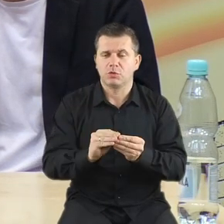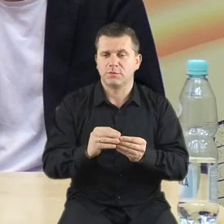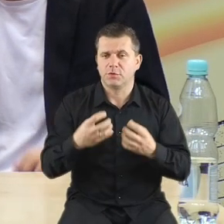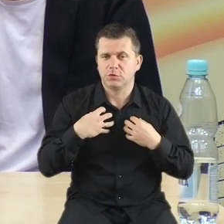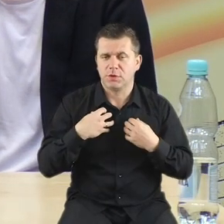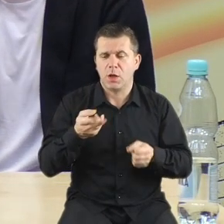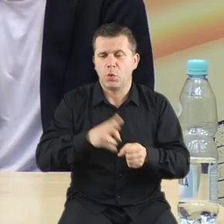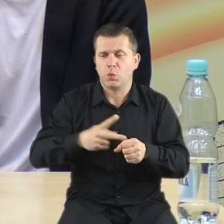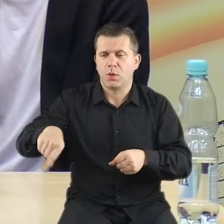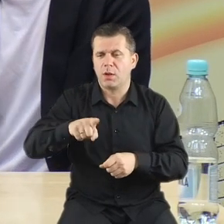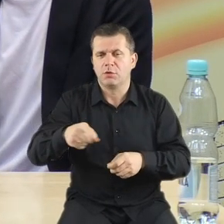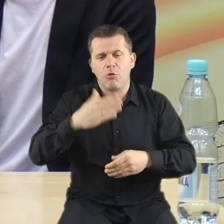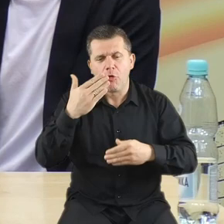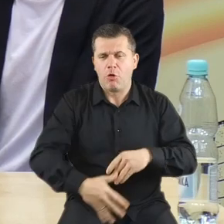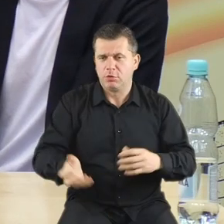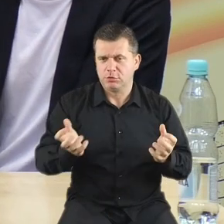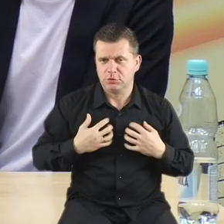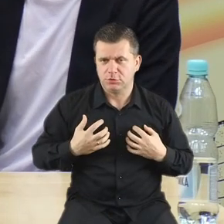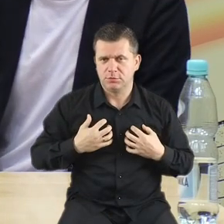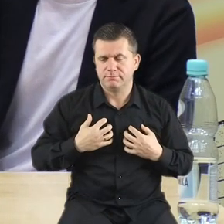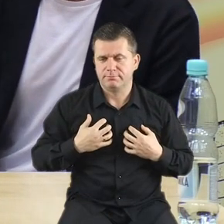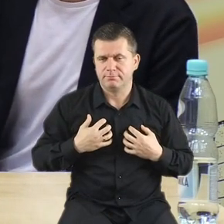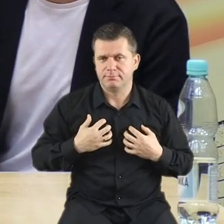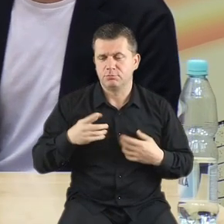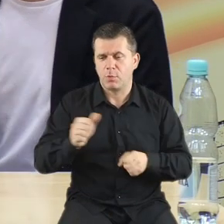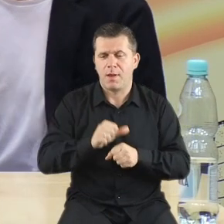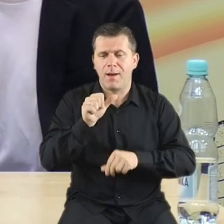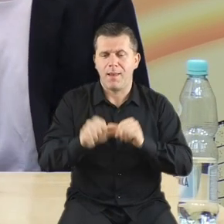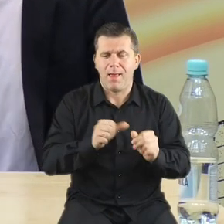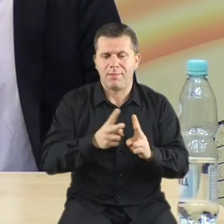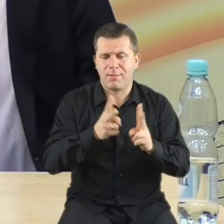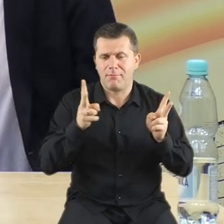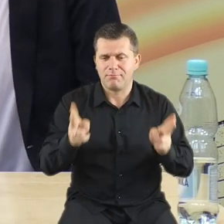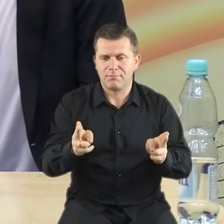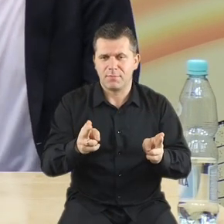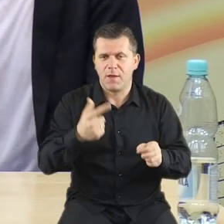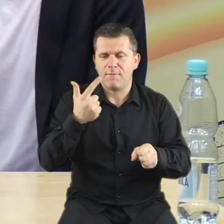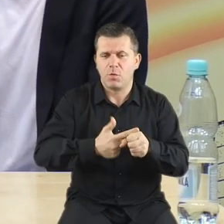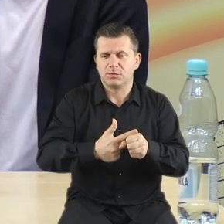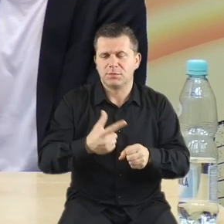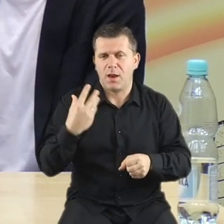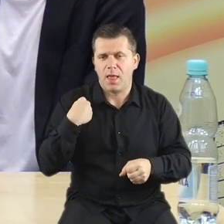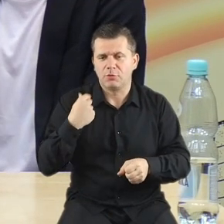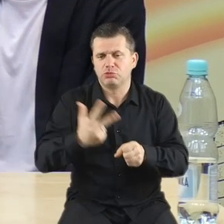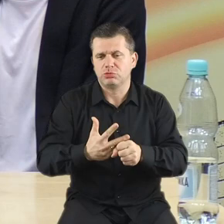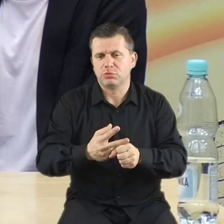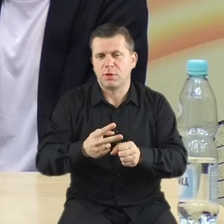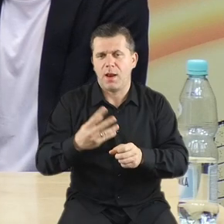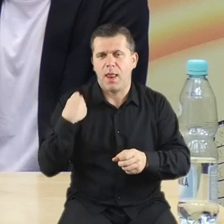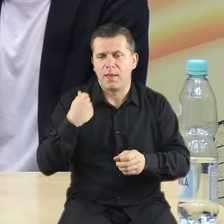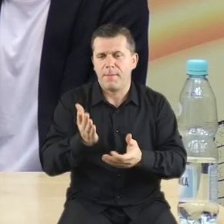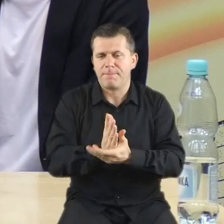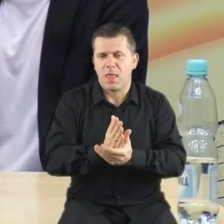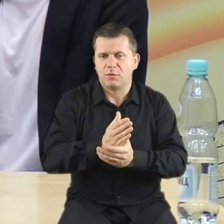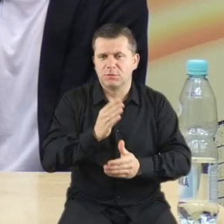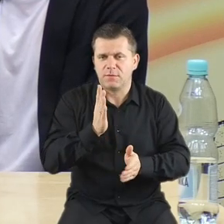koniec w ogóle życia, ponieważ są to lata właśnie 20-lecia, 30-lecia międzywojennego, pierwsze lata